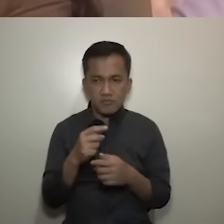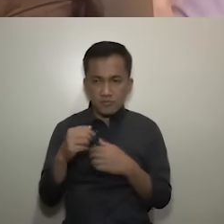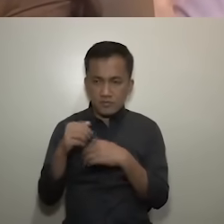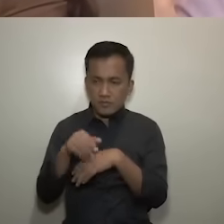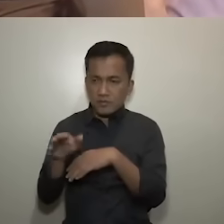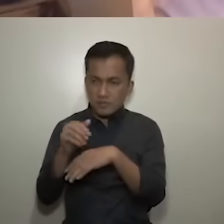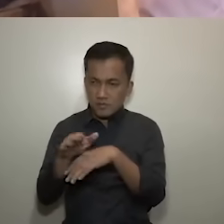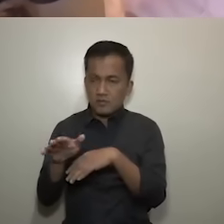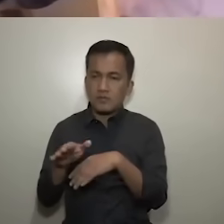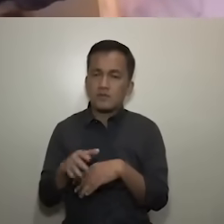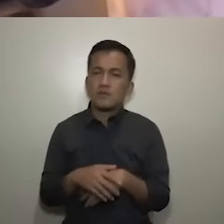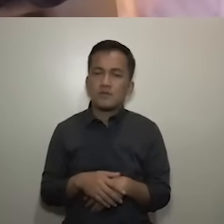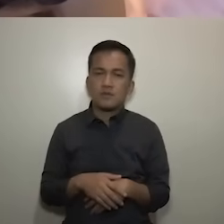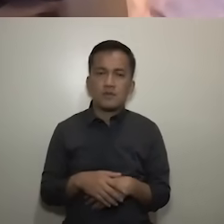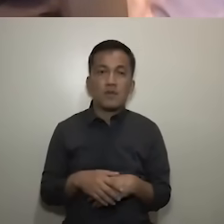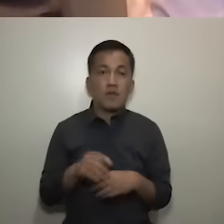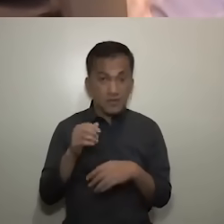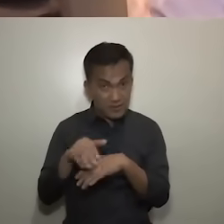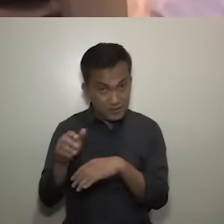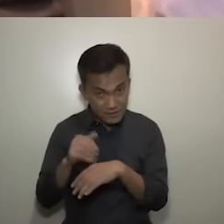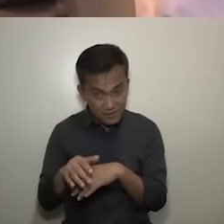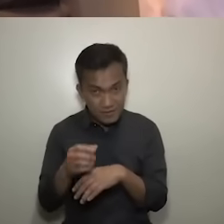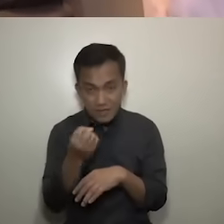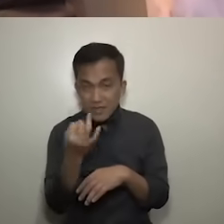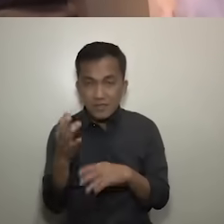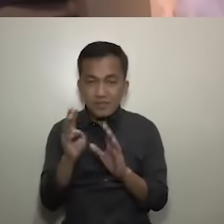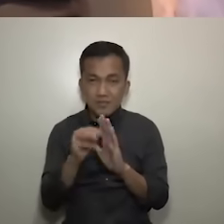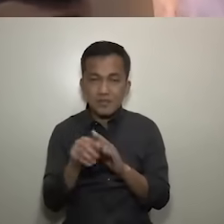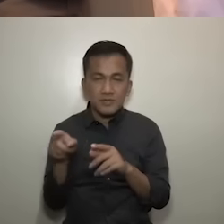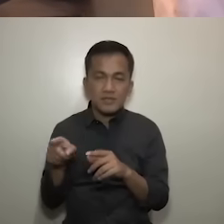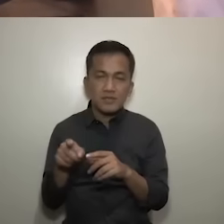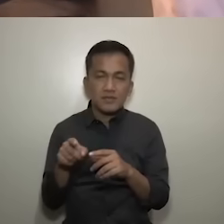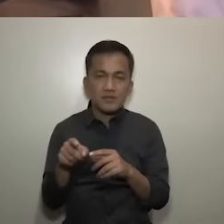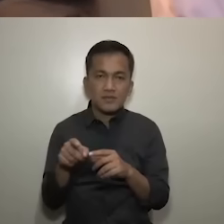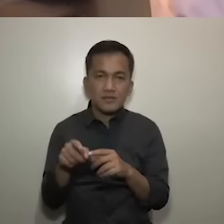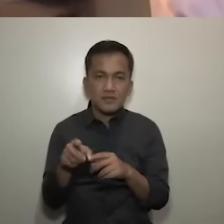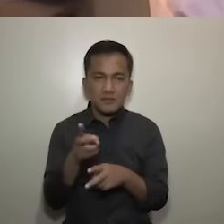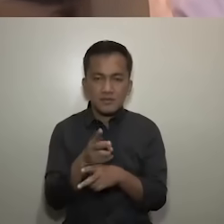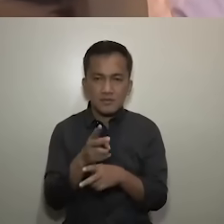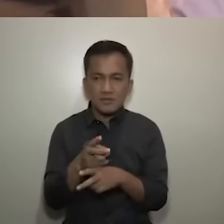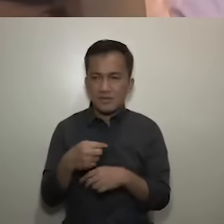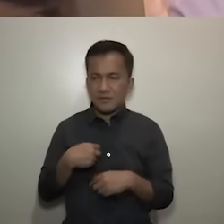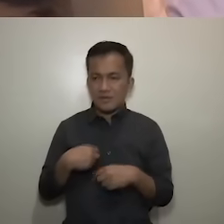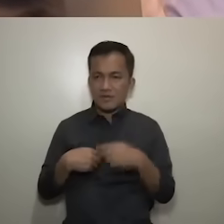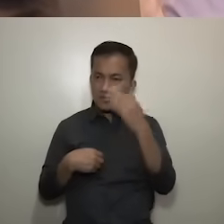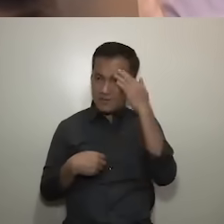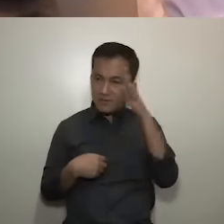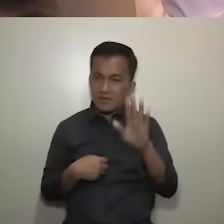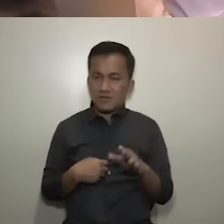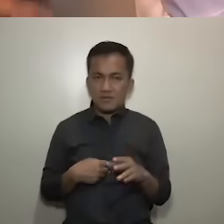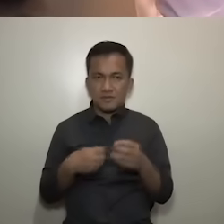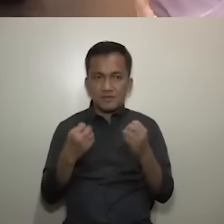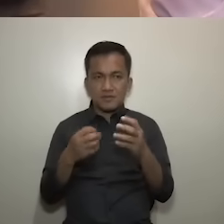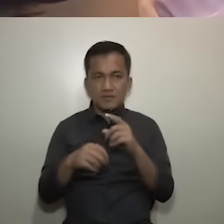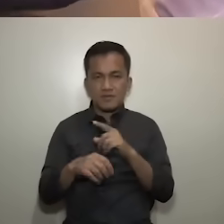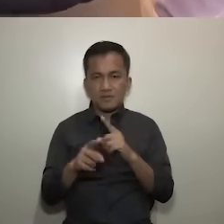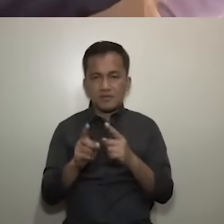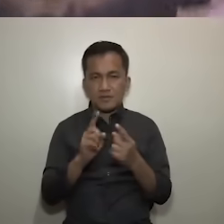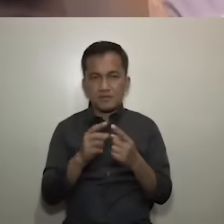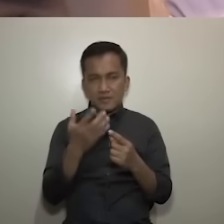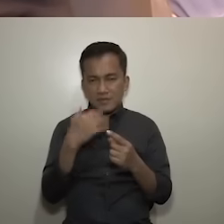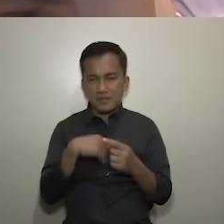sa kanila. Sinesend. So, nakakailang ano siya minutes sa monitoring mo? Hindi po alam, sir. Eh. Marami rin. Marami rin. Maganda lang kita